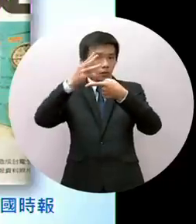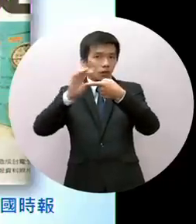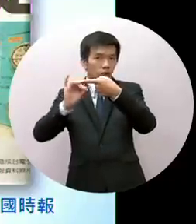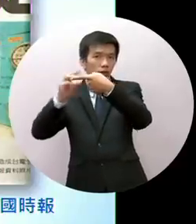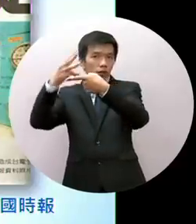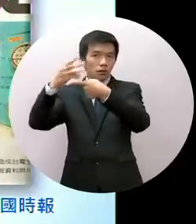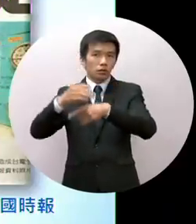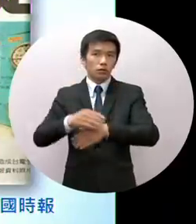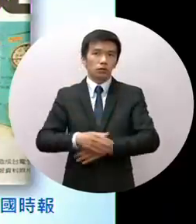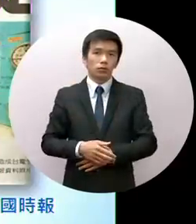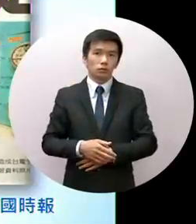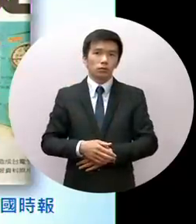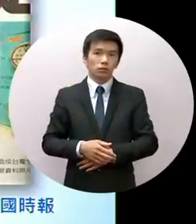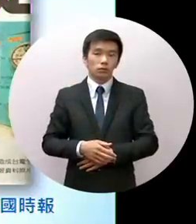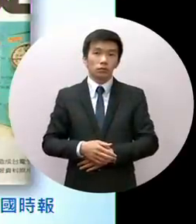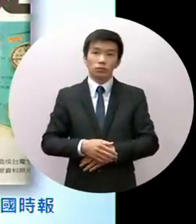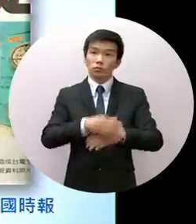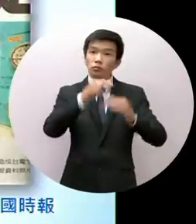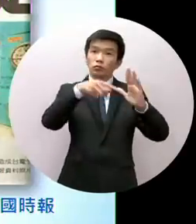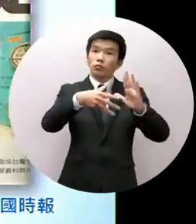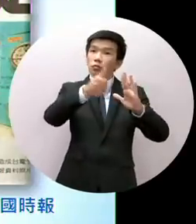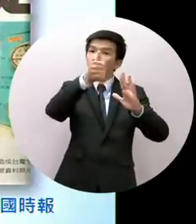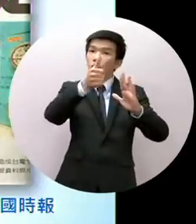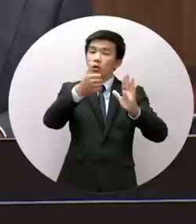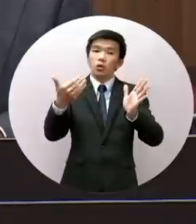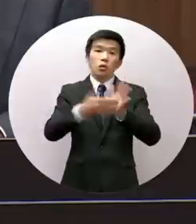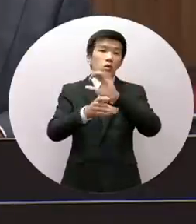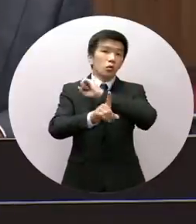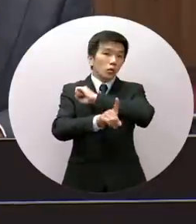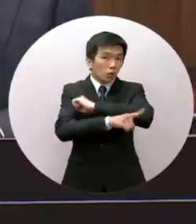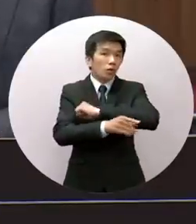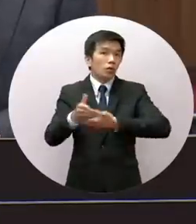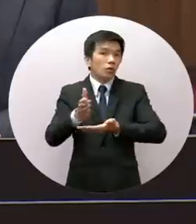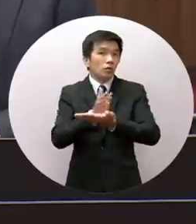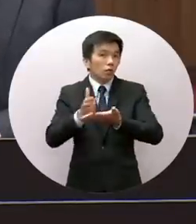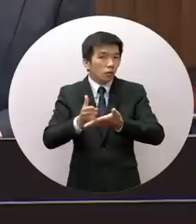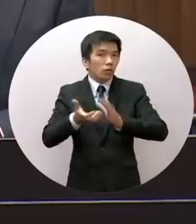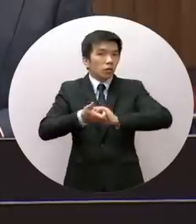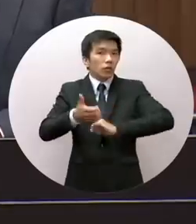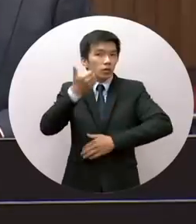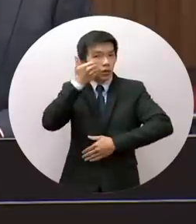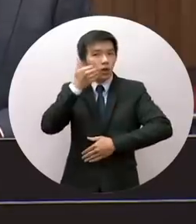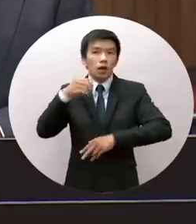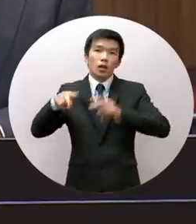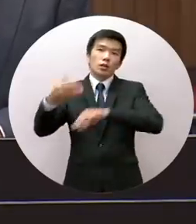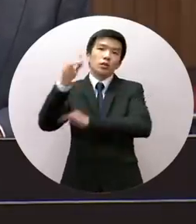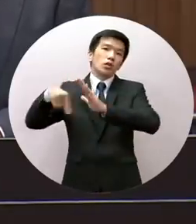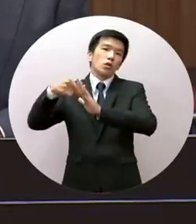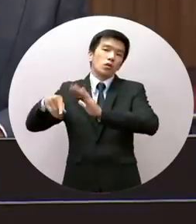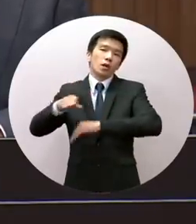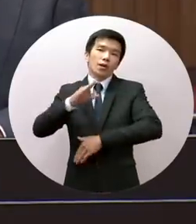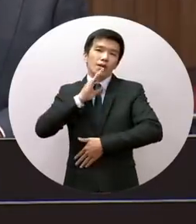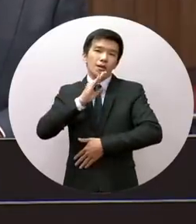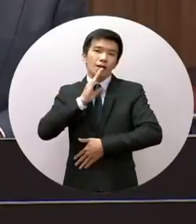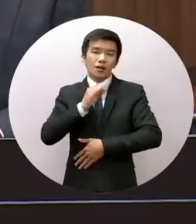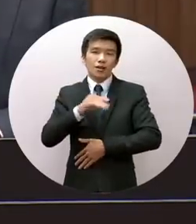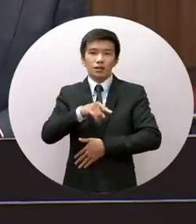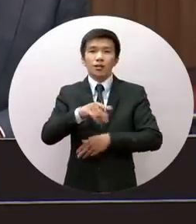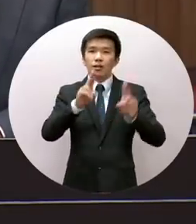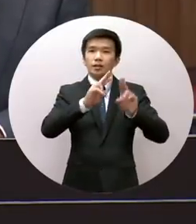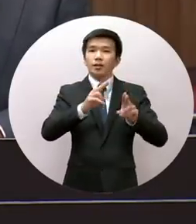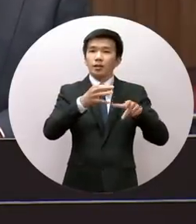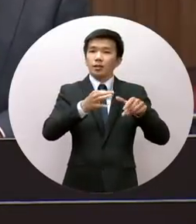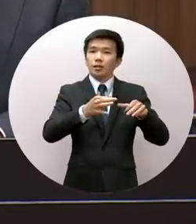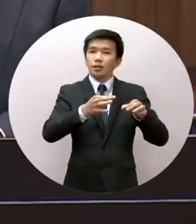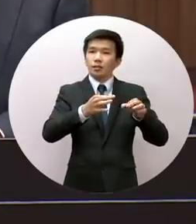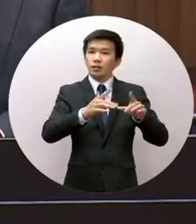所以院长，最后的决定权是行政院的， 那 电价委员会是电价委员会啊，可是到最后一个政策上的决定，